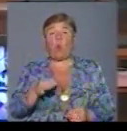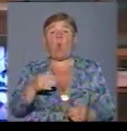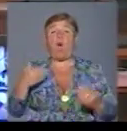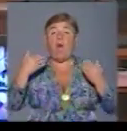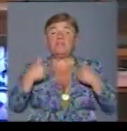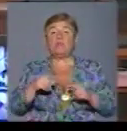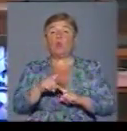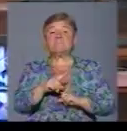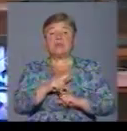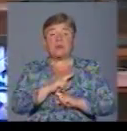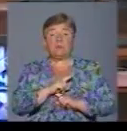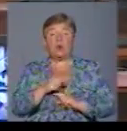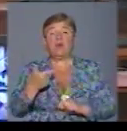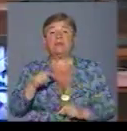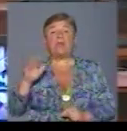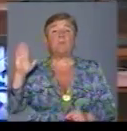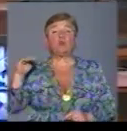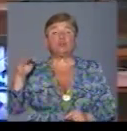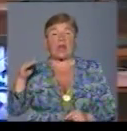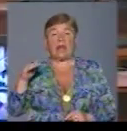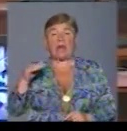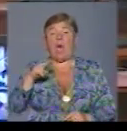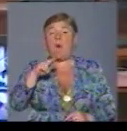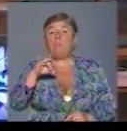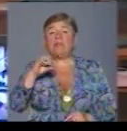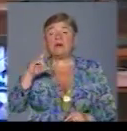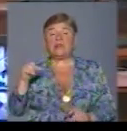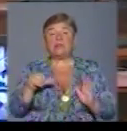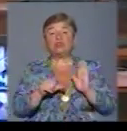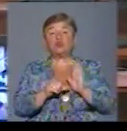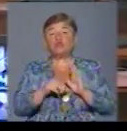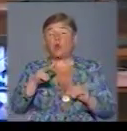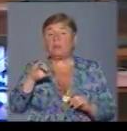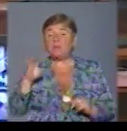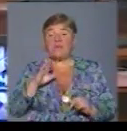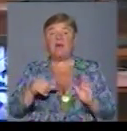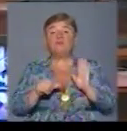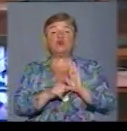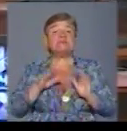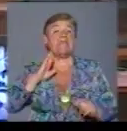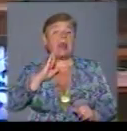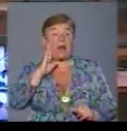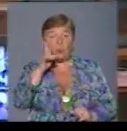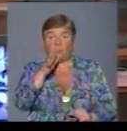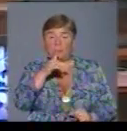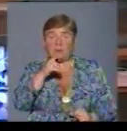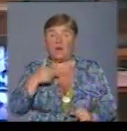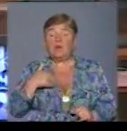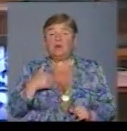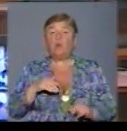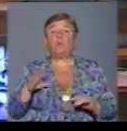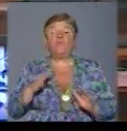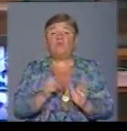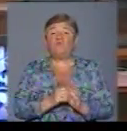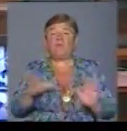привезуть додому, де відбудеться прощальна панахида. Нагадаю, 6 липня о 6-й ранку під час військових навчань на Рівненському полігоні стався